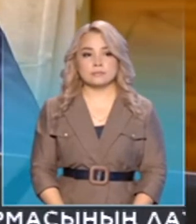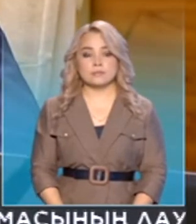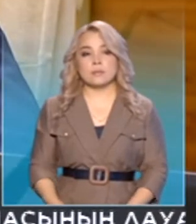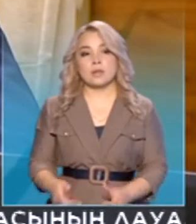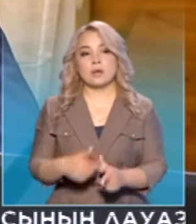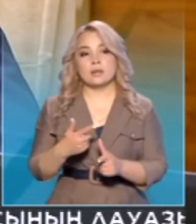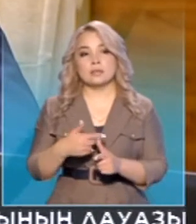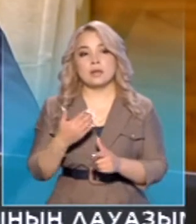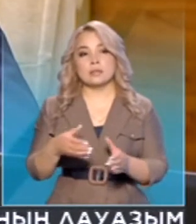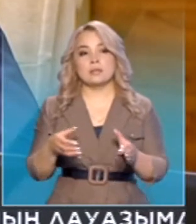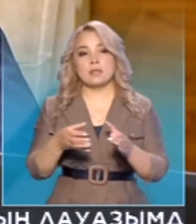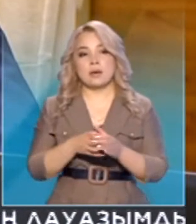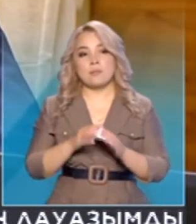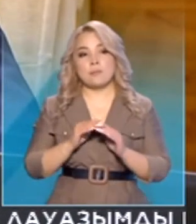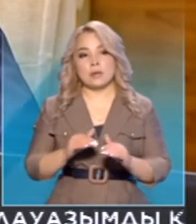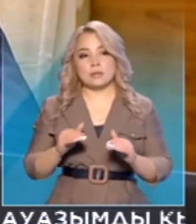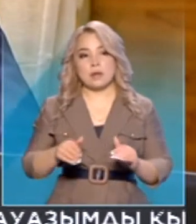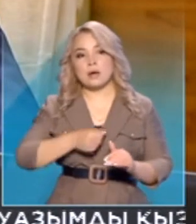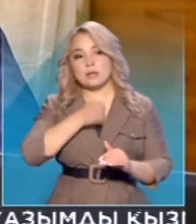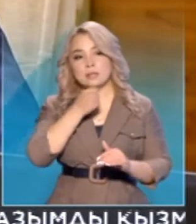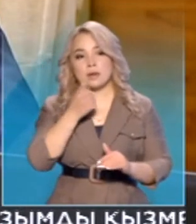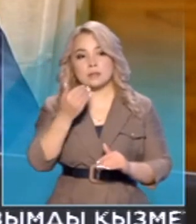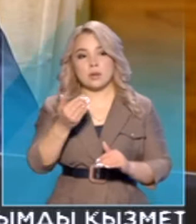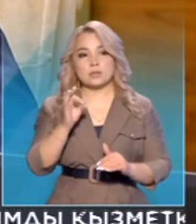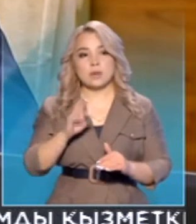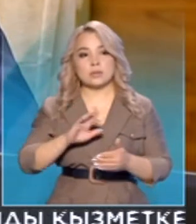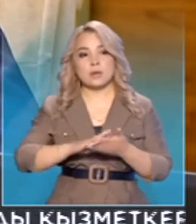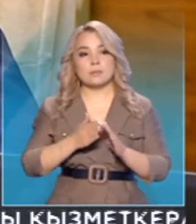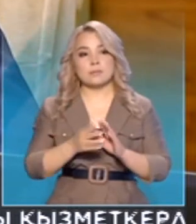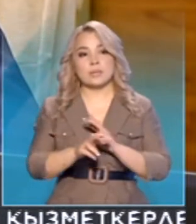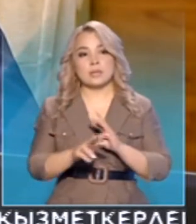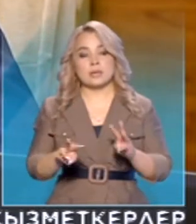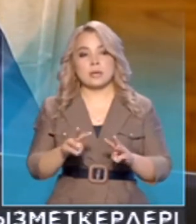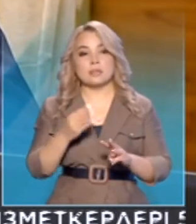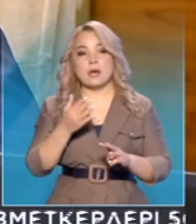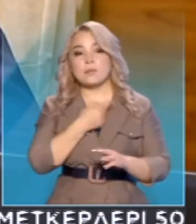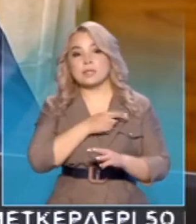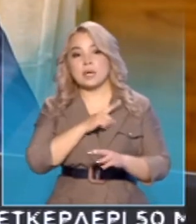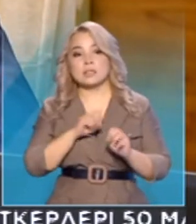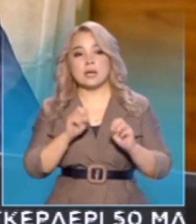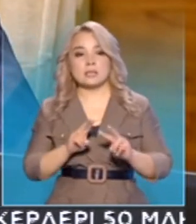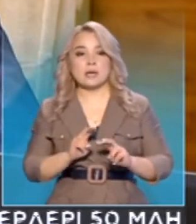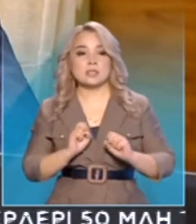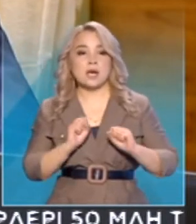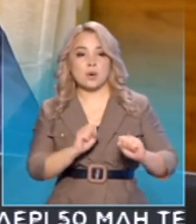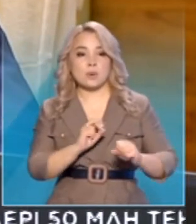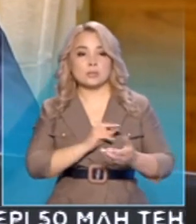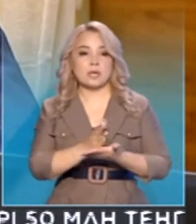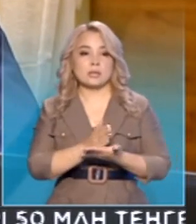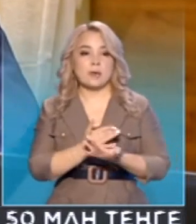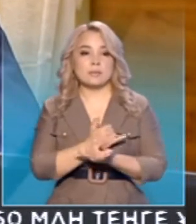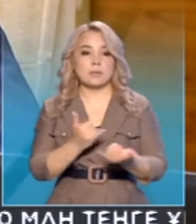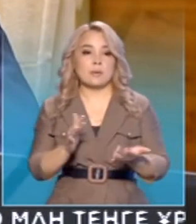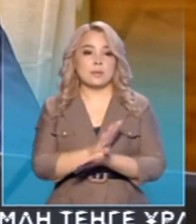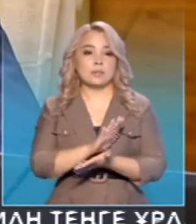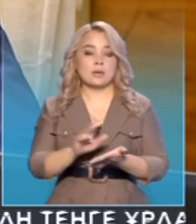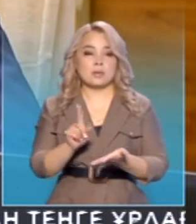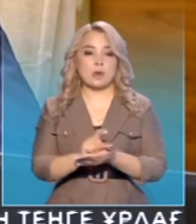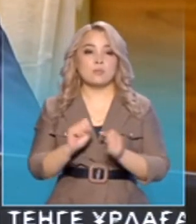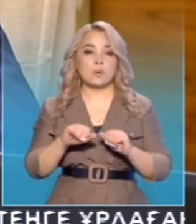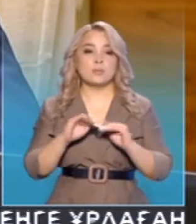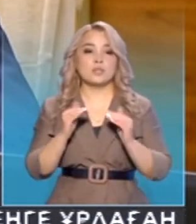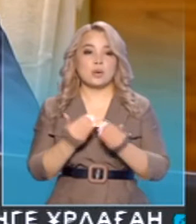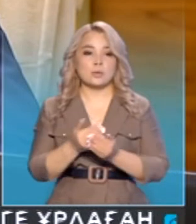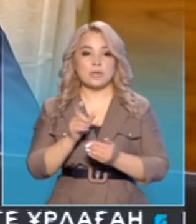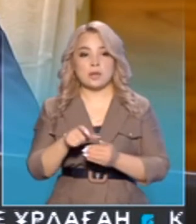Аталған санаттағы балалар мен ересектер міндетті әлеуметтік медициналық сақтандыру аясында тегін қызмет алу керек деп есептейміз. Мүмкіндігі шектеулі